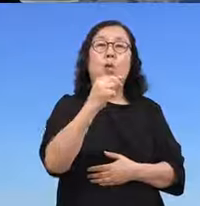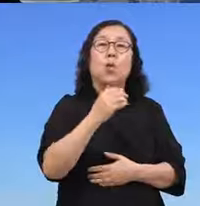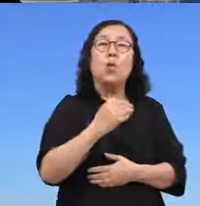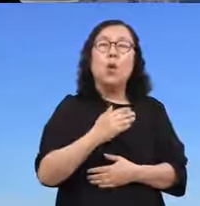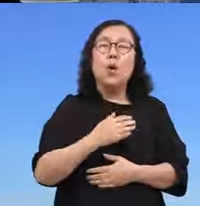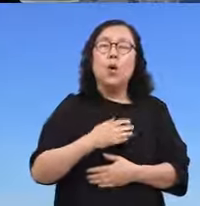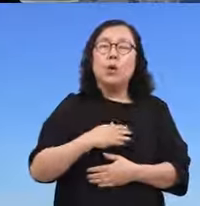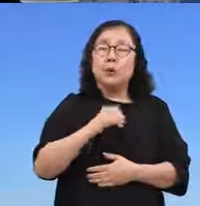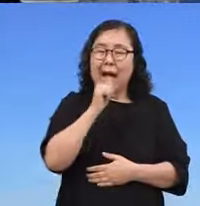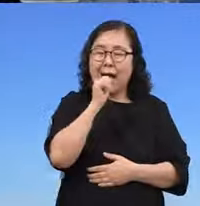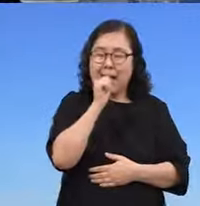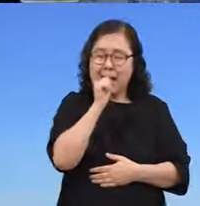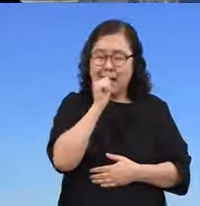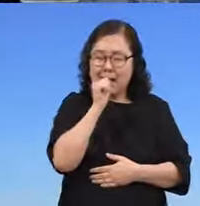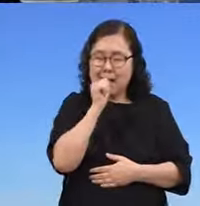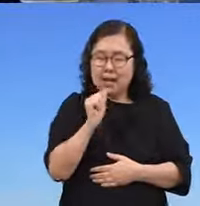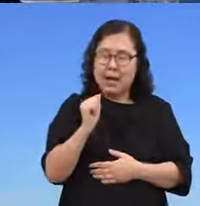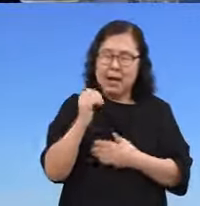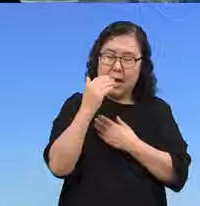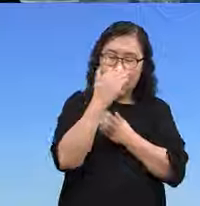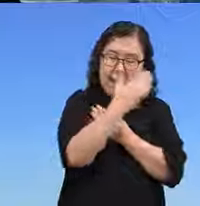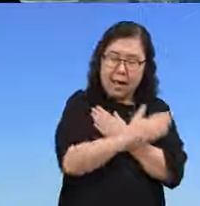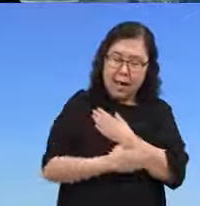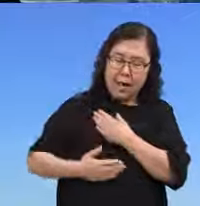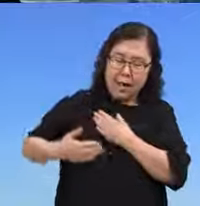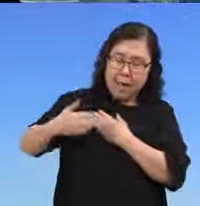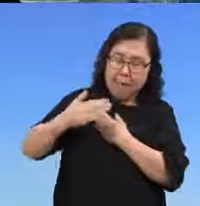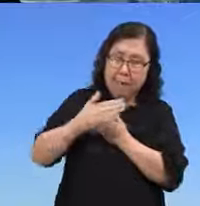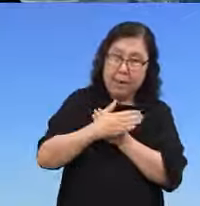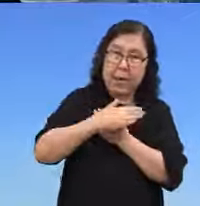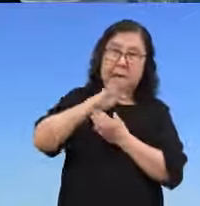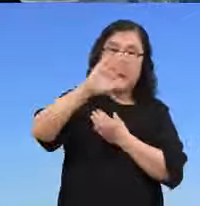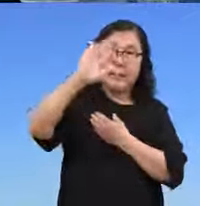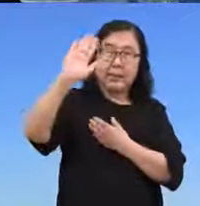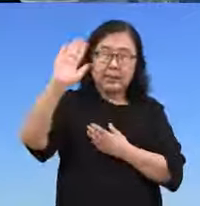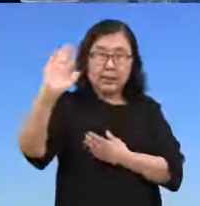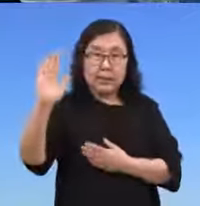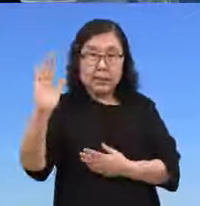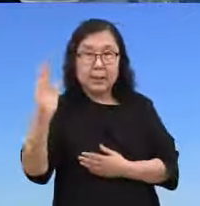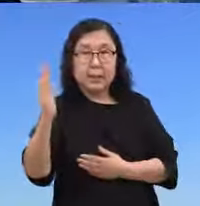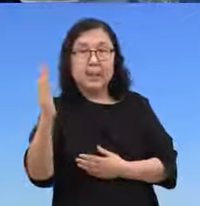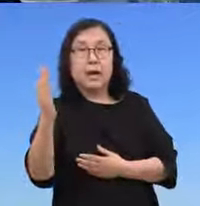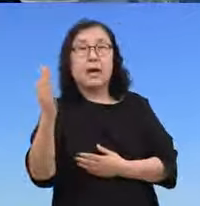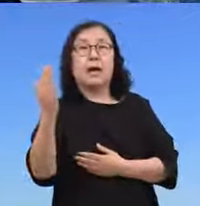악한 것들이 공격하는 순간순간마다 나의 방패시라.